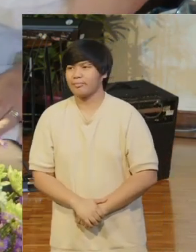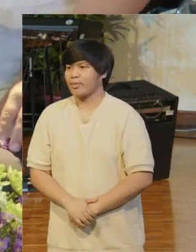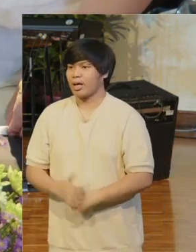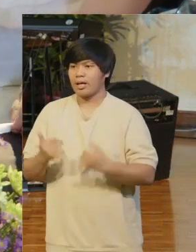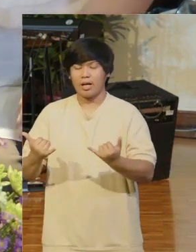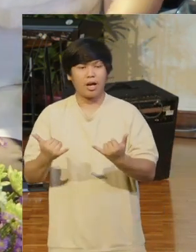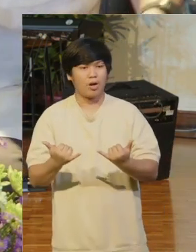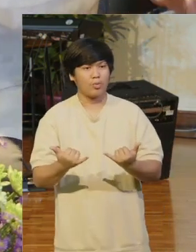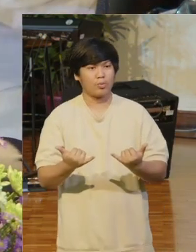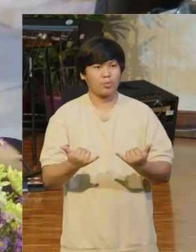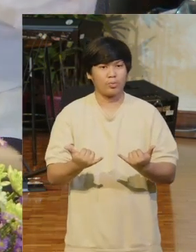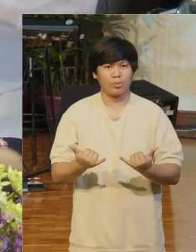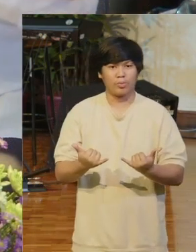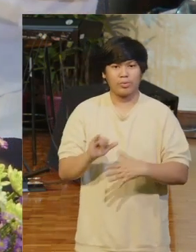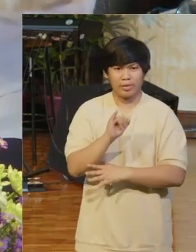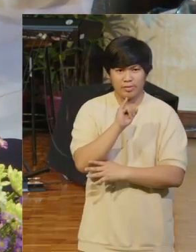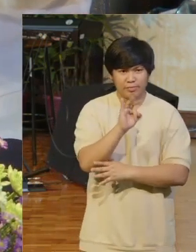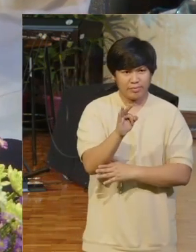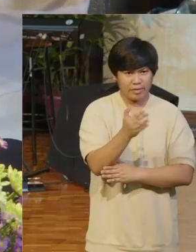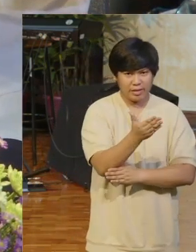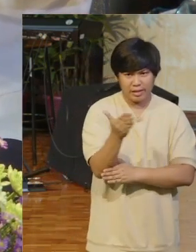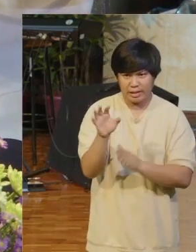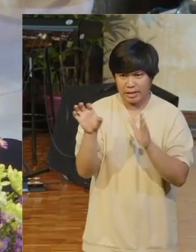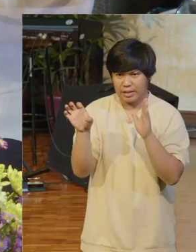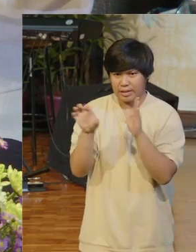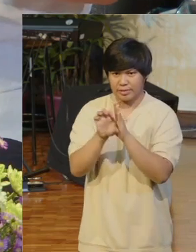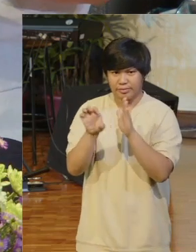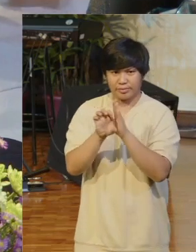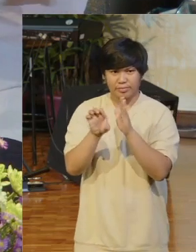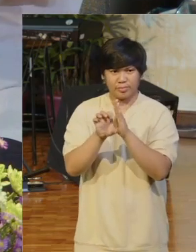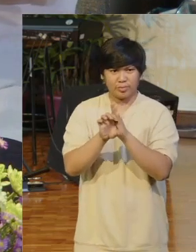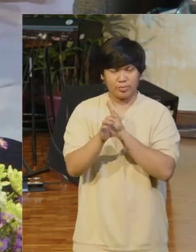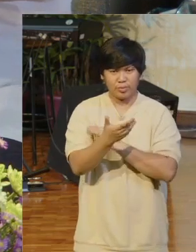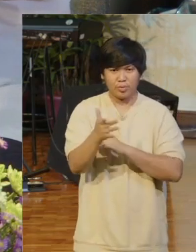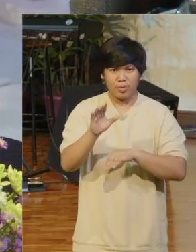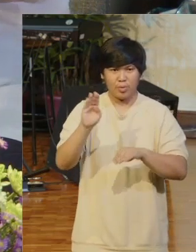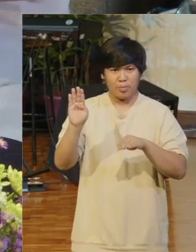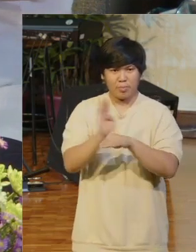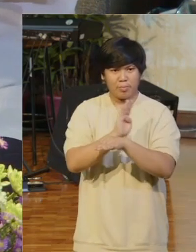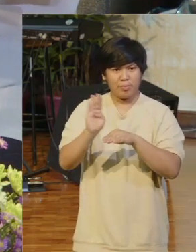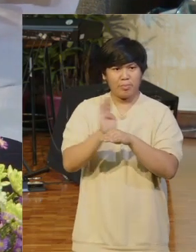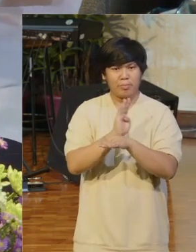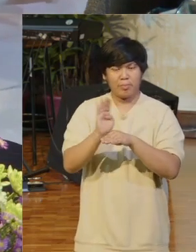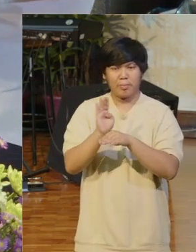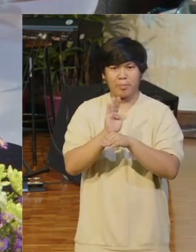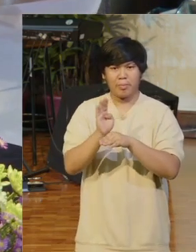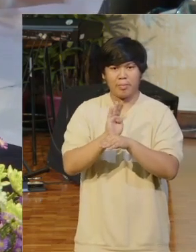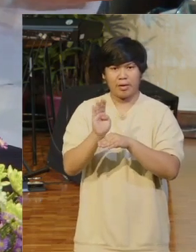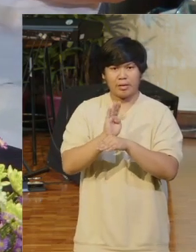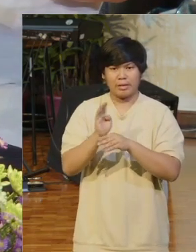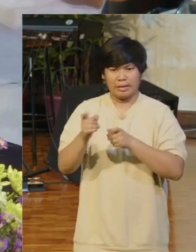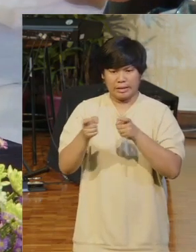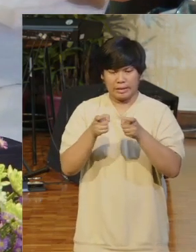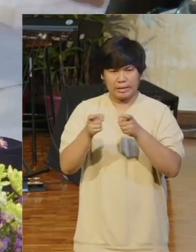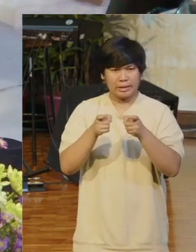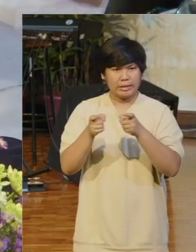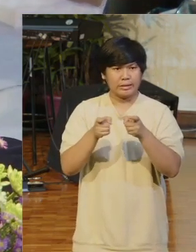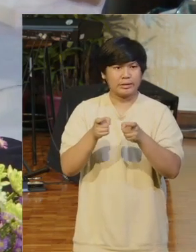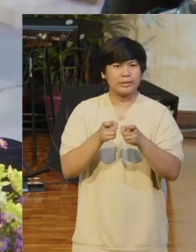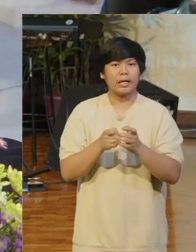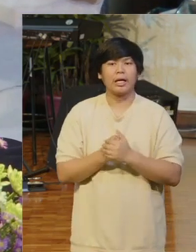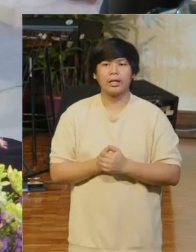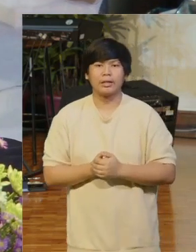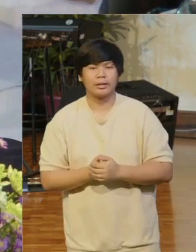Alam nyo, kung kayo ay, halimbawa, naging isang professional business manager, katulad ko, madalas sa